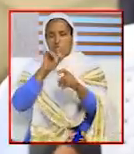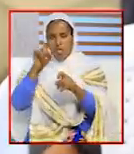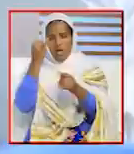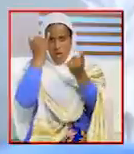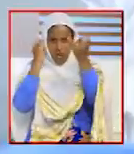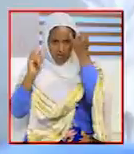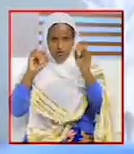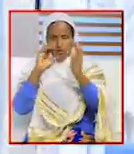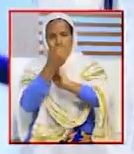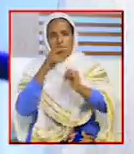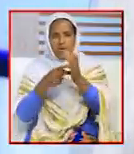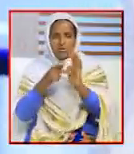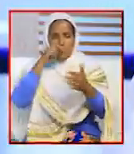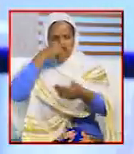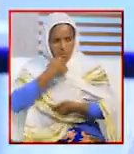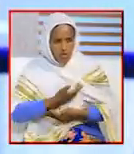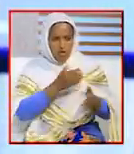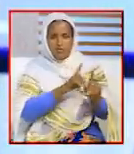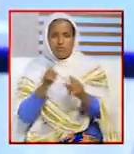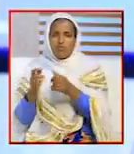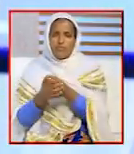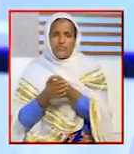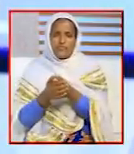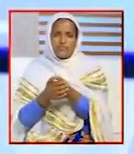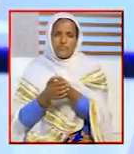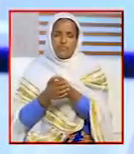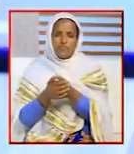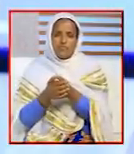ጥያቄዎችና አስተያየቶች ይሆናል። ሕፃናቶች ደግሞ